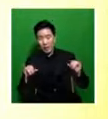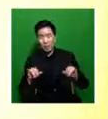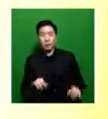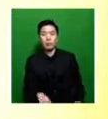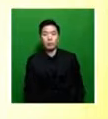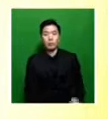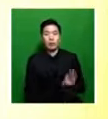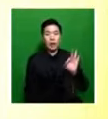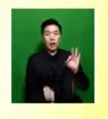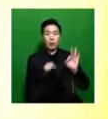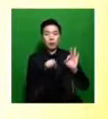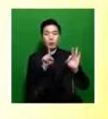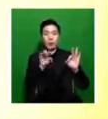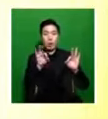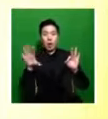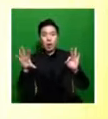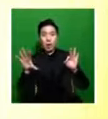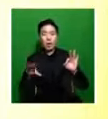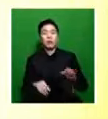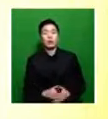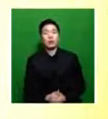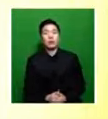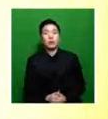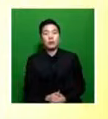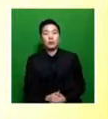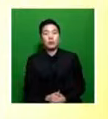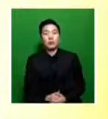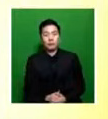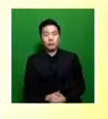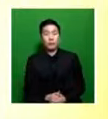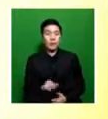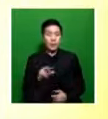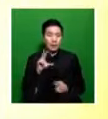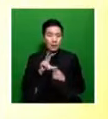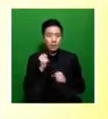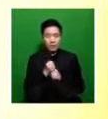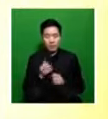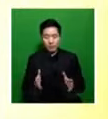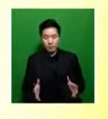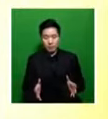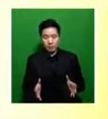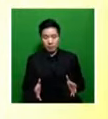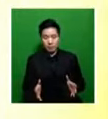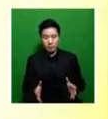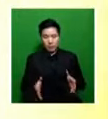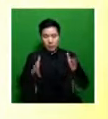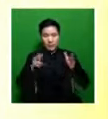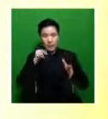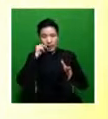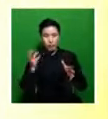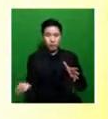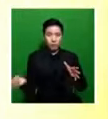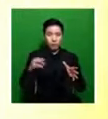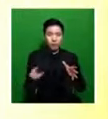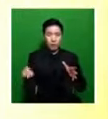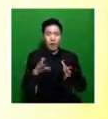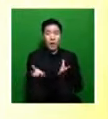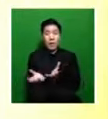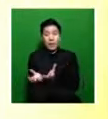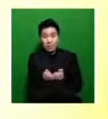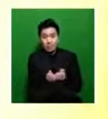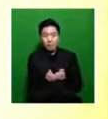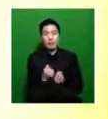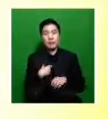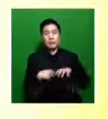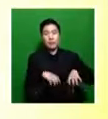9.195 กิโลเมตรนะคะแล้วก็ส่วนที่3จะเป็นการก่อสร้างอาคารรับน้ำ4แห่งด้วยกันเพื่อที่จะเพิ่มประสิทธิภา